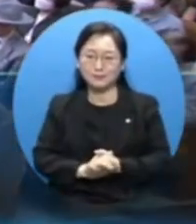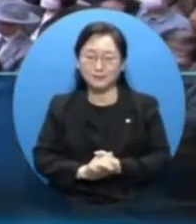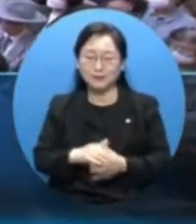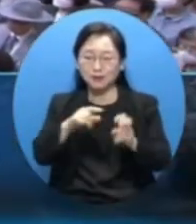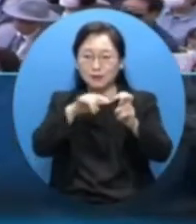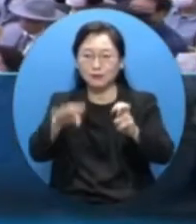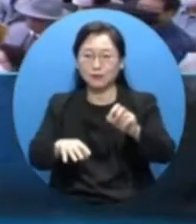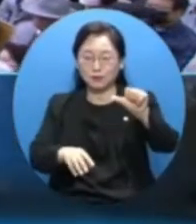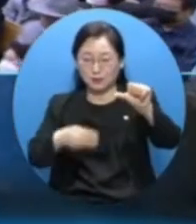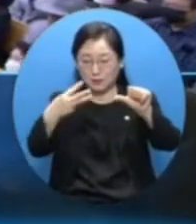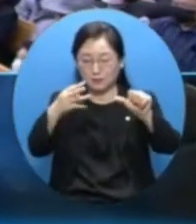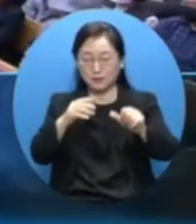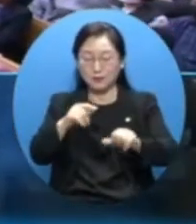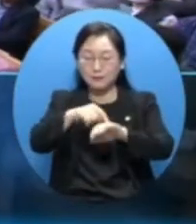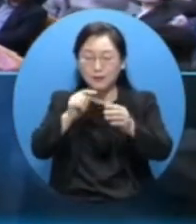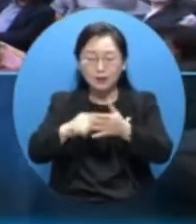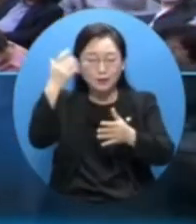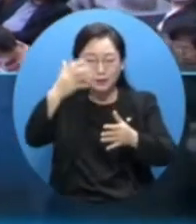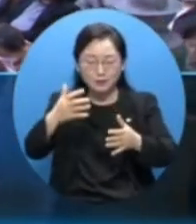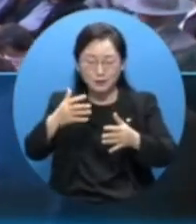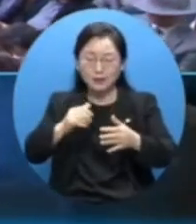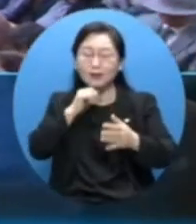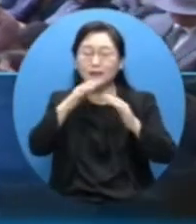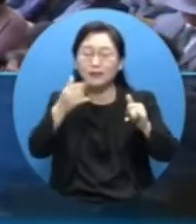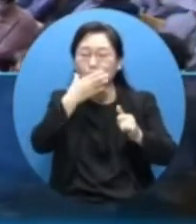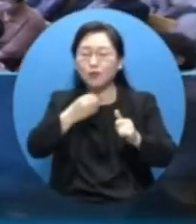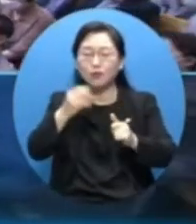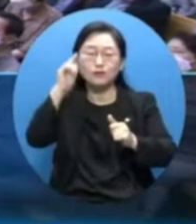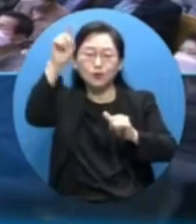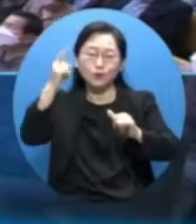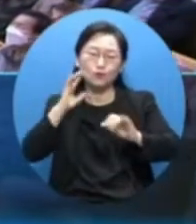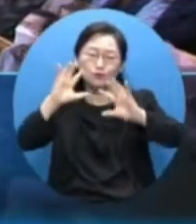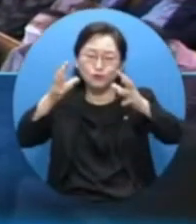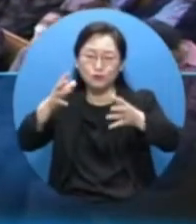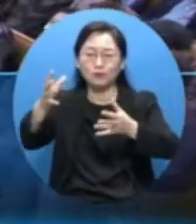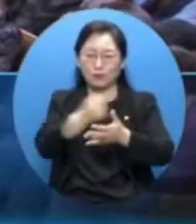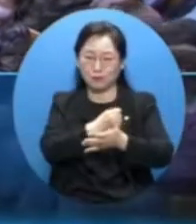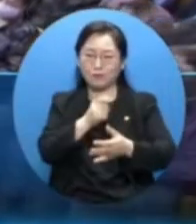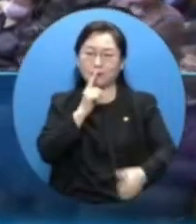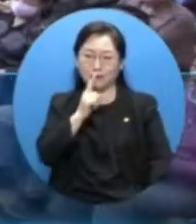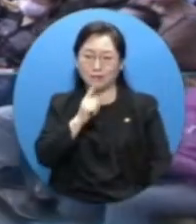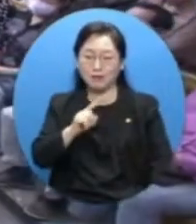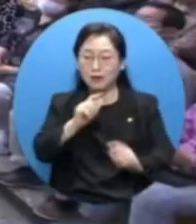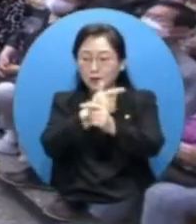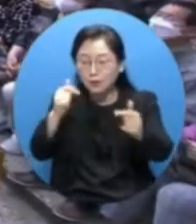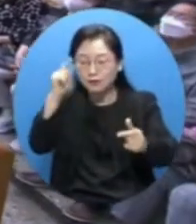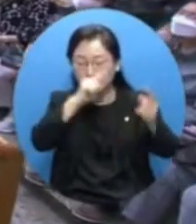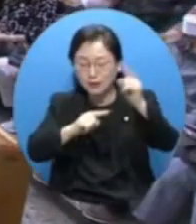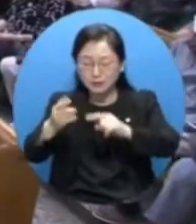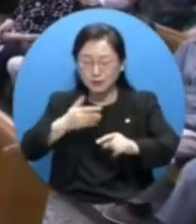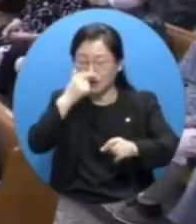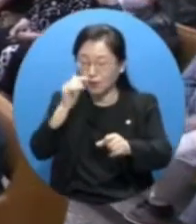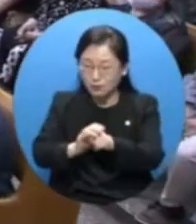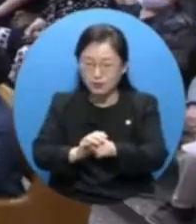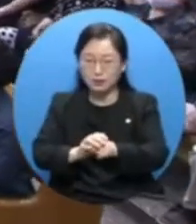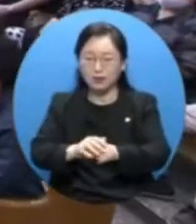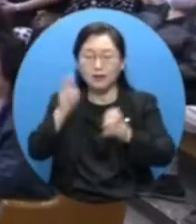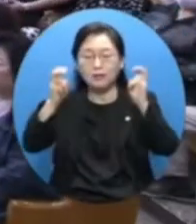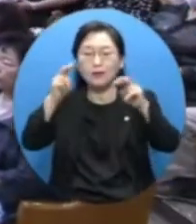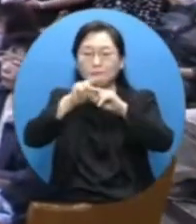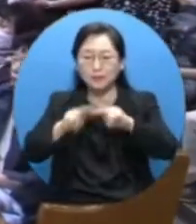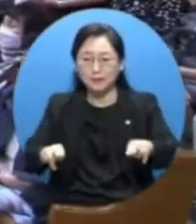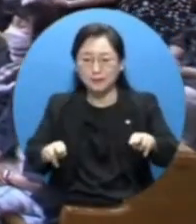마태복음 5장 3절에 심령이 가난한 자는 복이 있나니 천국이 그들의 것임이라고 말씀했습니다. 여러 가지로 상처 입고 억울한 일 당하고 사업이